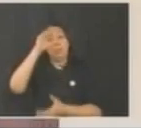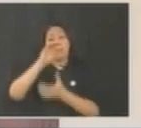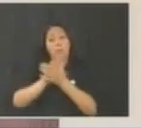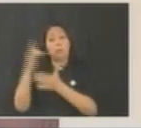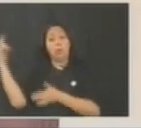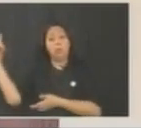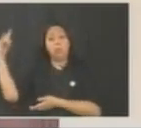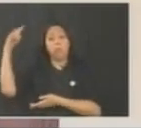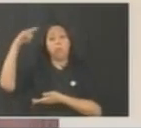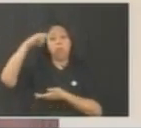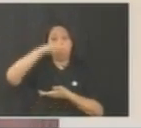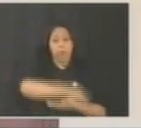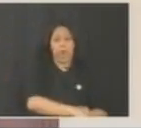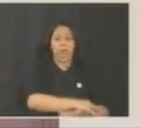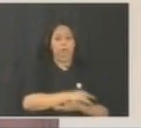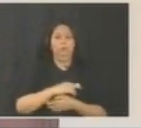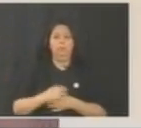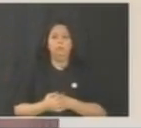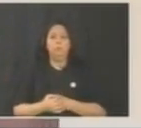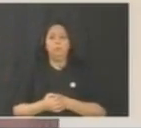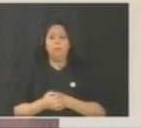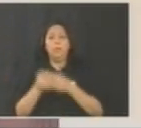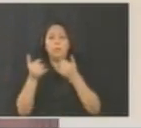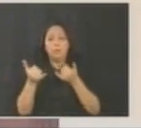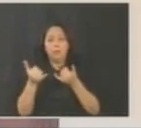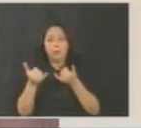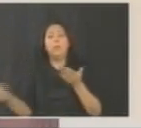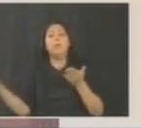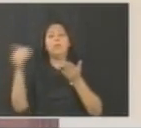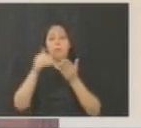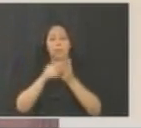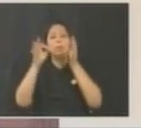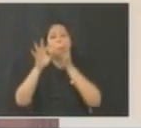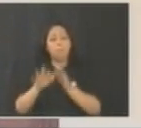Narito na naman tayo sa isang mahalagang yugto.